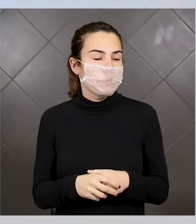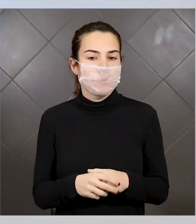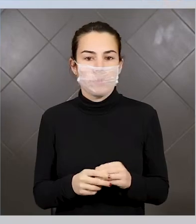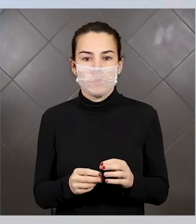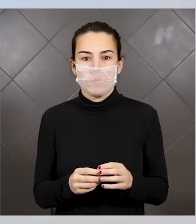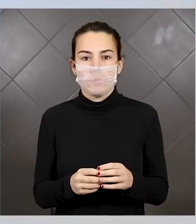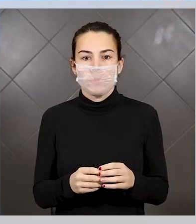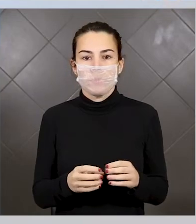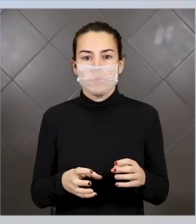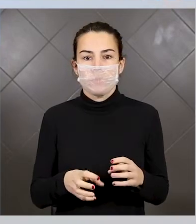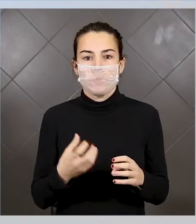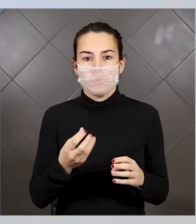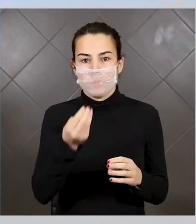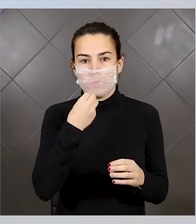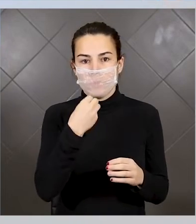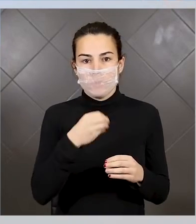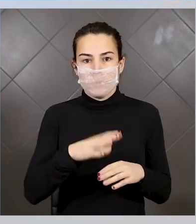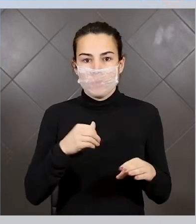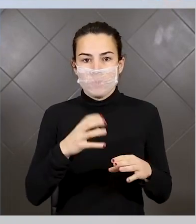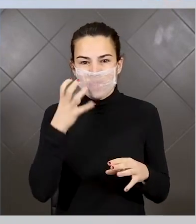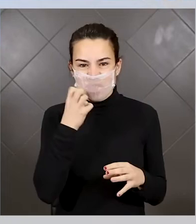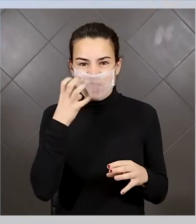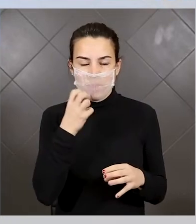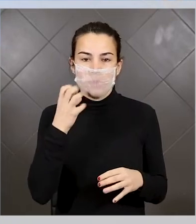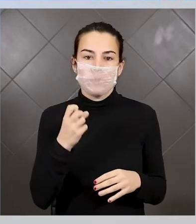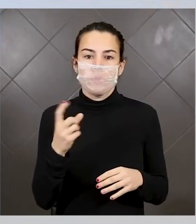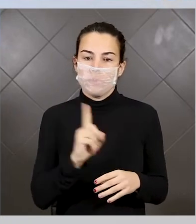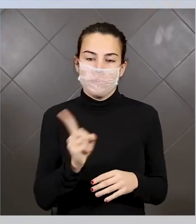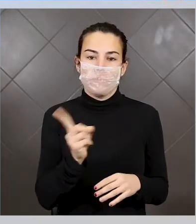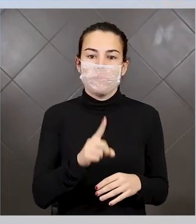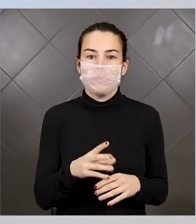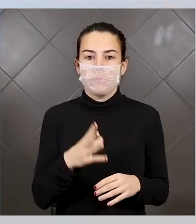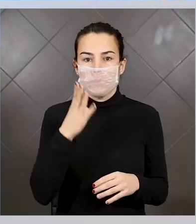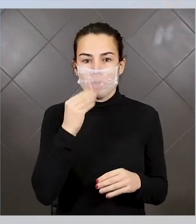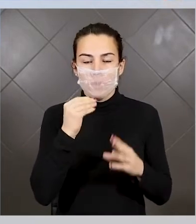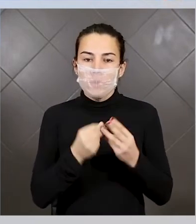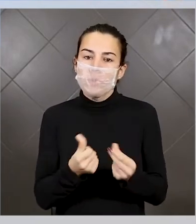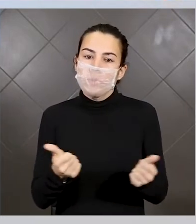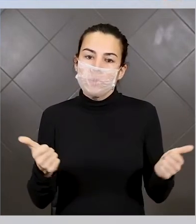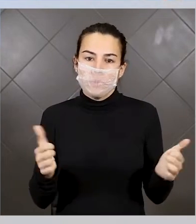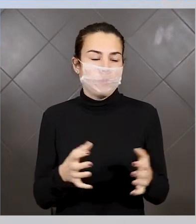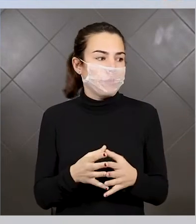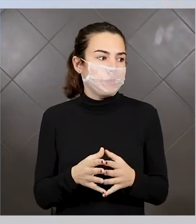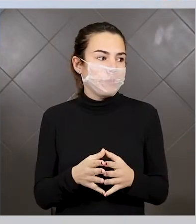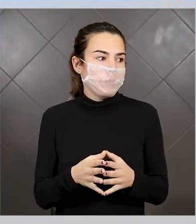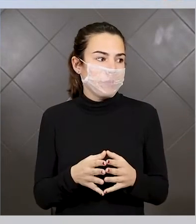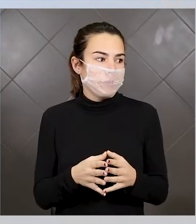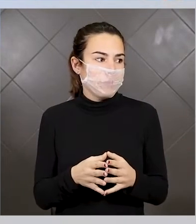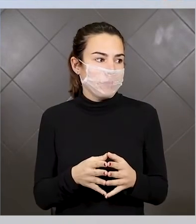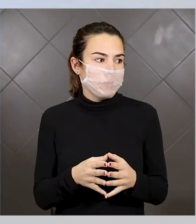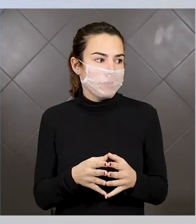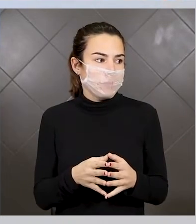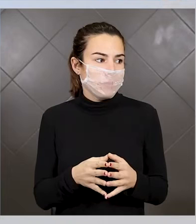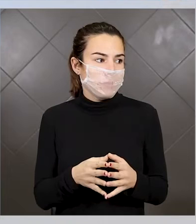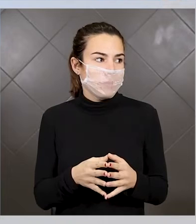fa la cobertura de xocolata dintre la nevera. I així el que volíem nosaltres era per la fira que la gent